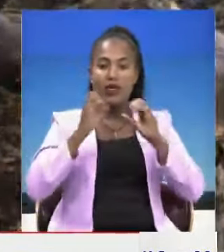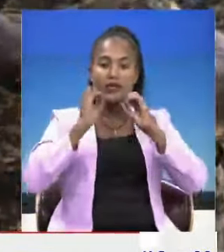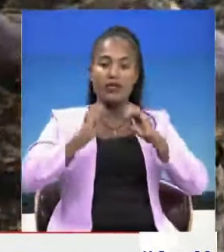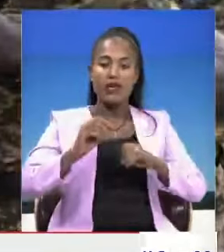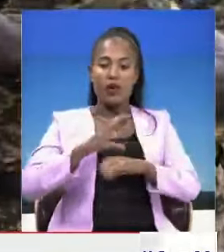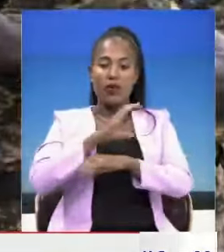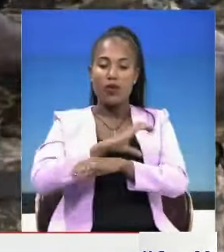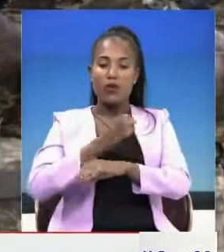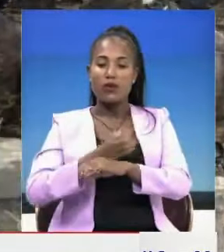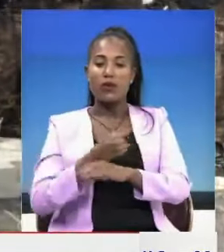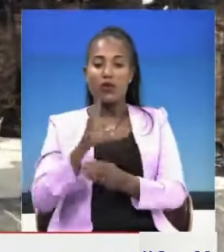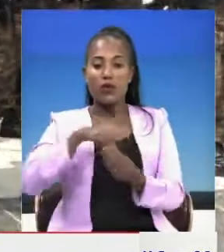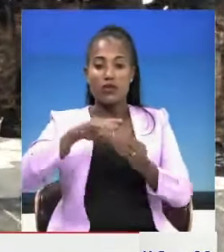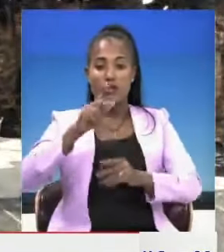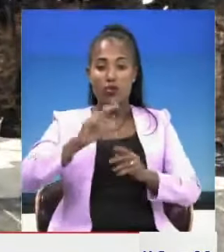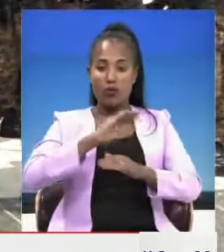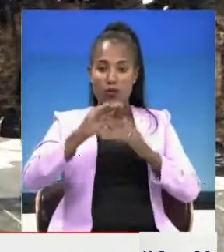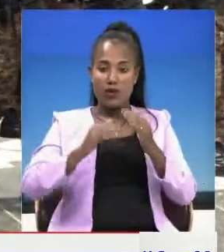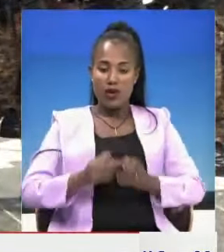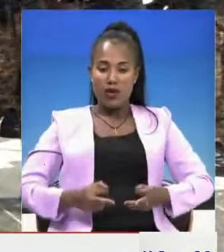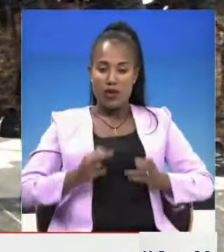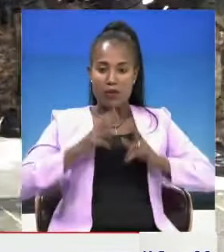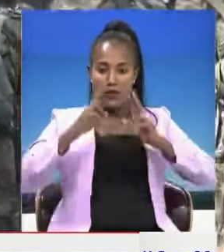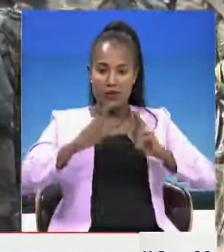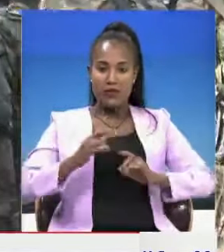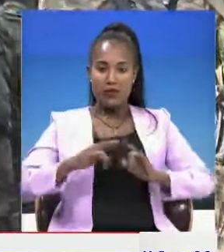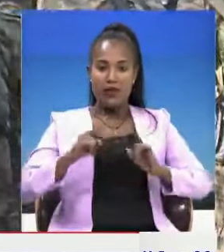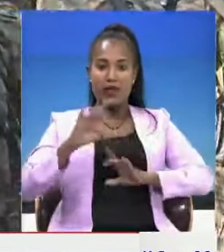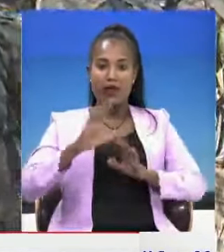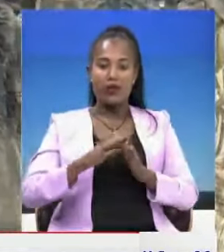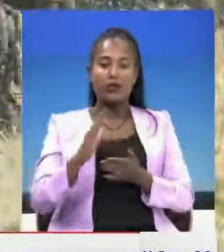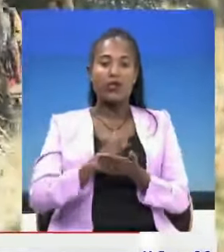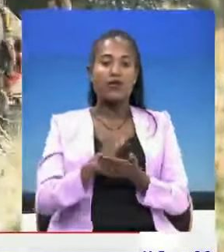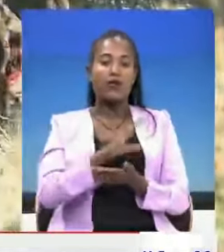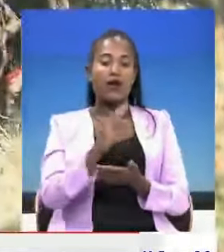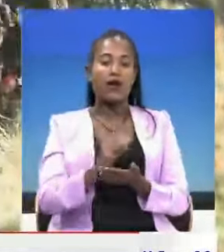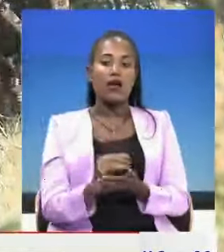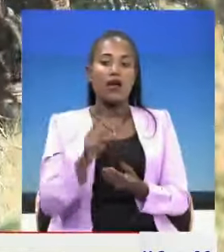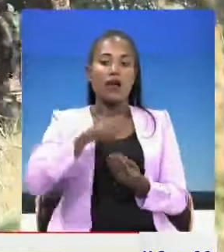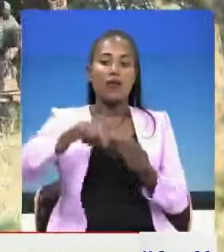ጎን የክልሉ ህዝብ በነቂስ ወጥቶ ለህልውና ማስከበር ዘመቻው ላደረገው ተሳትፎና